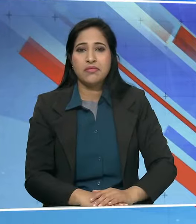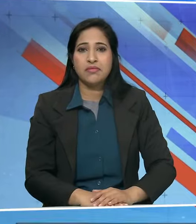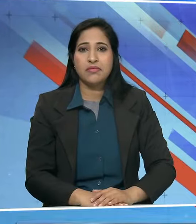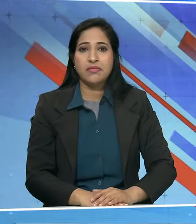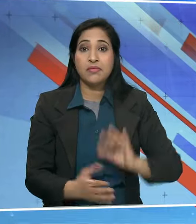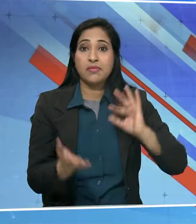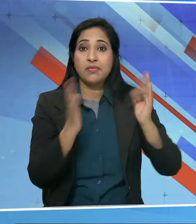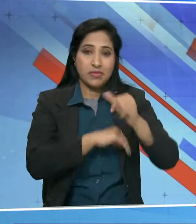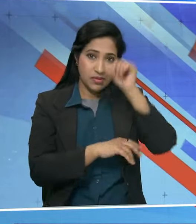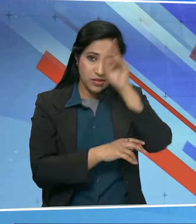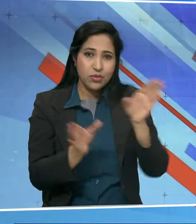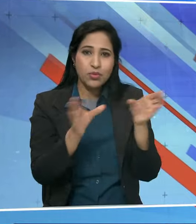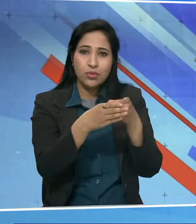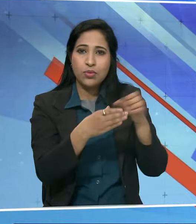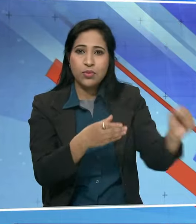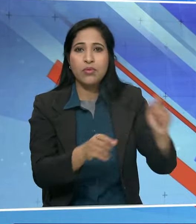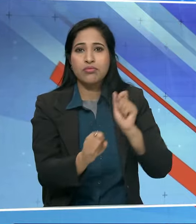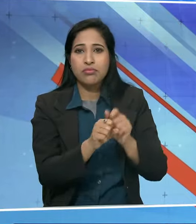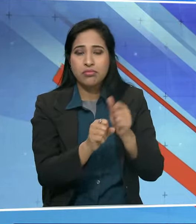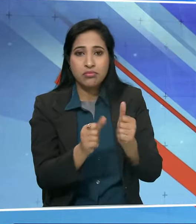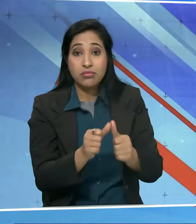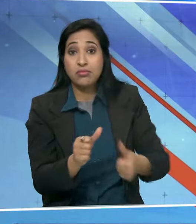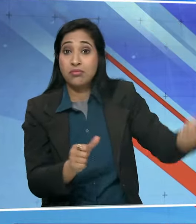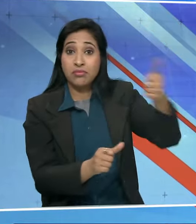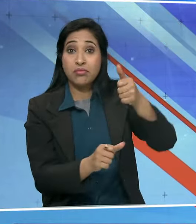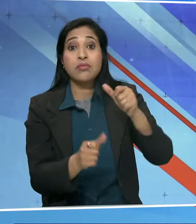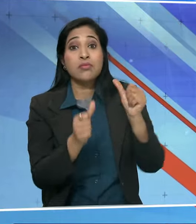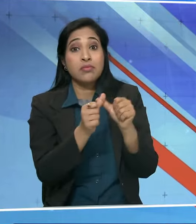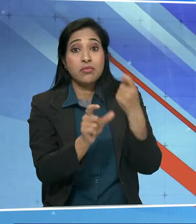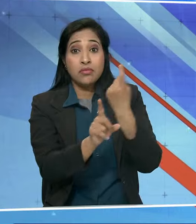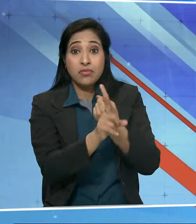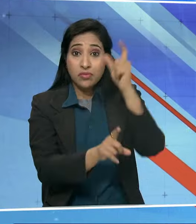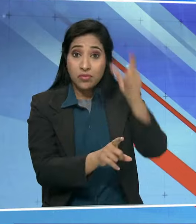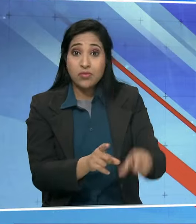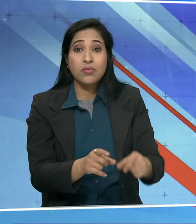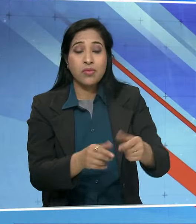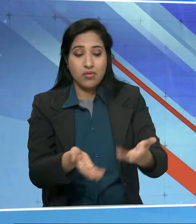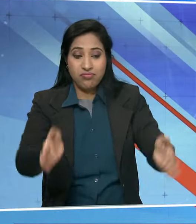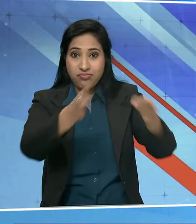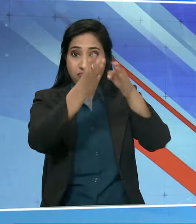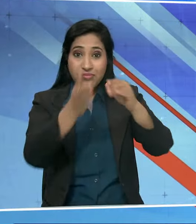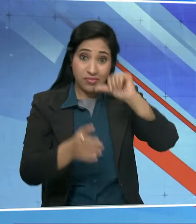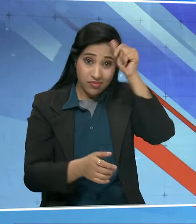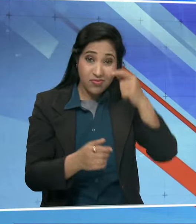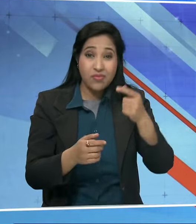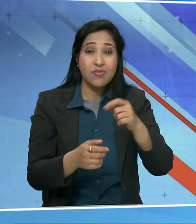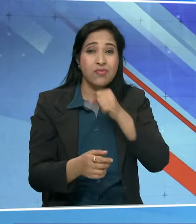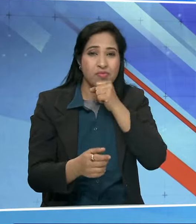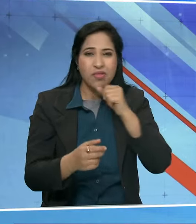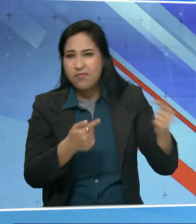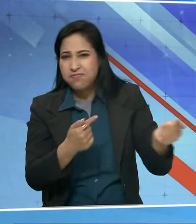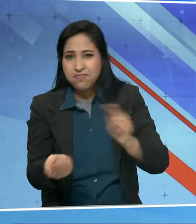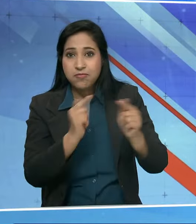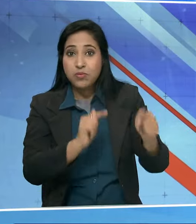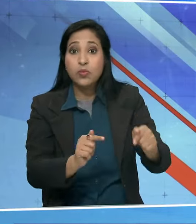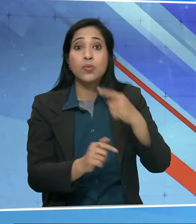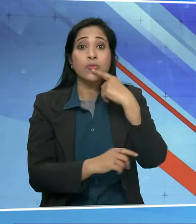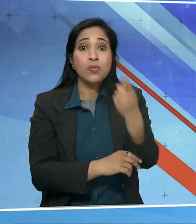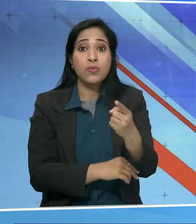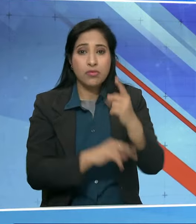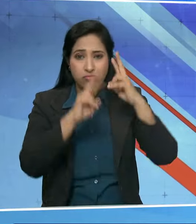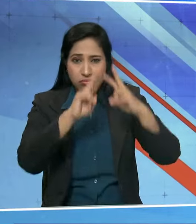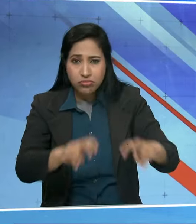वश्व हिंदू परिशत के कारेकारी अध्यक्ष आलोग कुमार ने ज्यानवापी परिशर को लेकर कहा कि भारतिये पुरातात्व